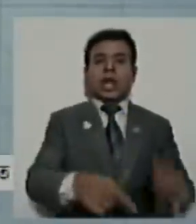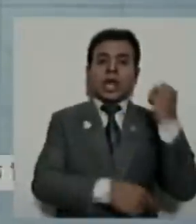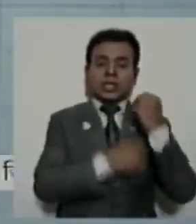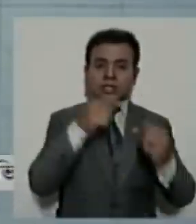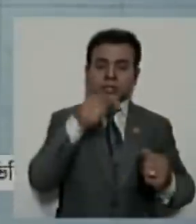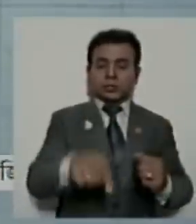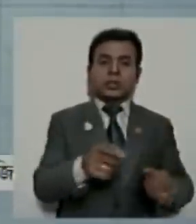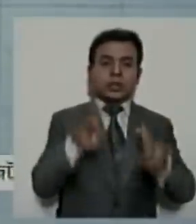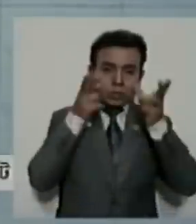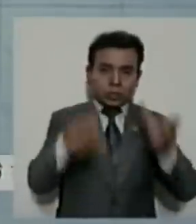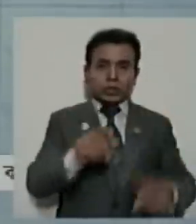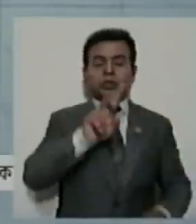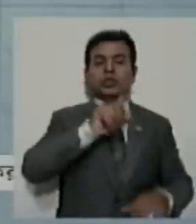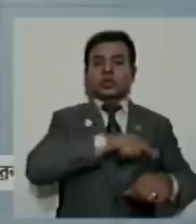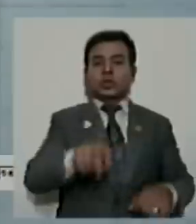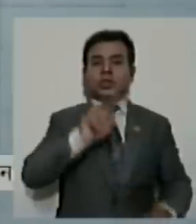3,567 জন এবং এ পর্যন্ত